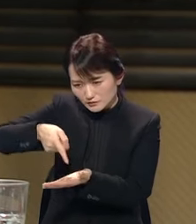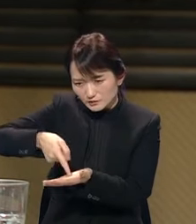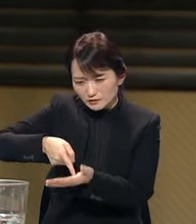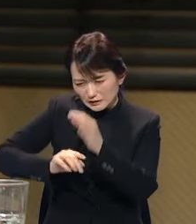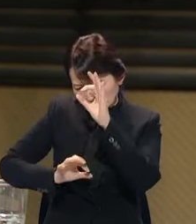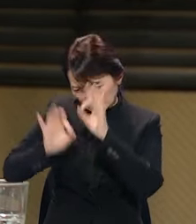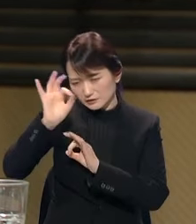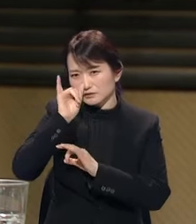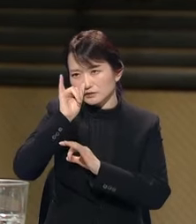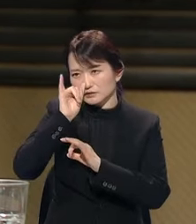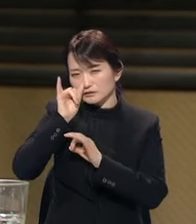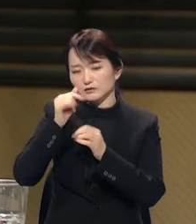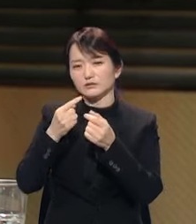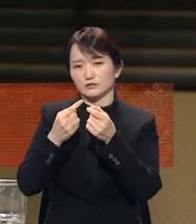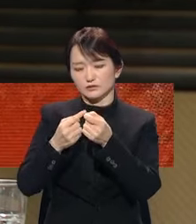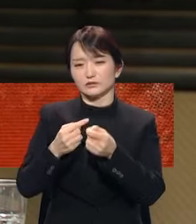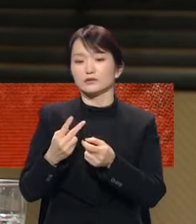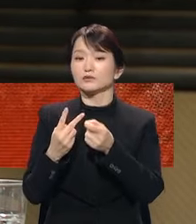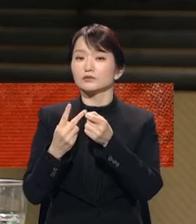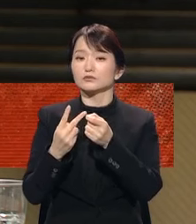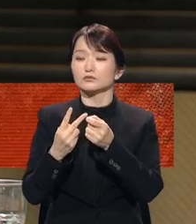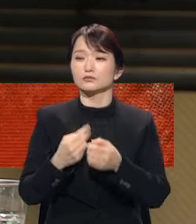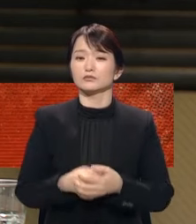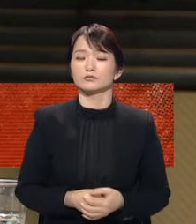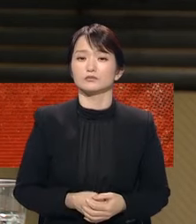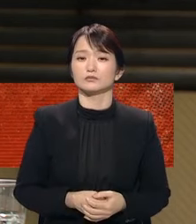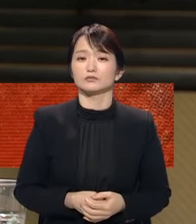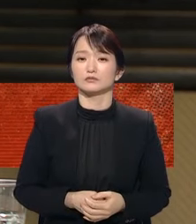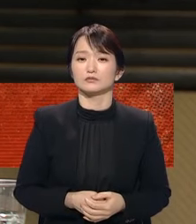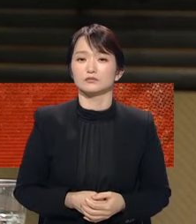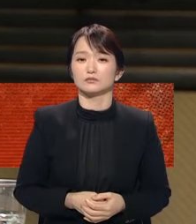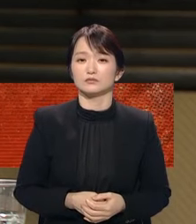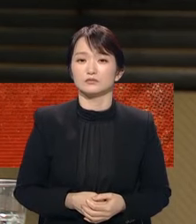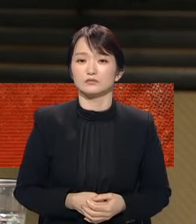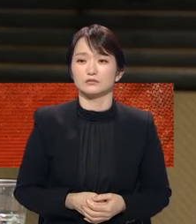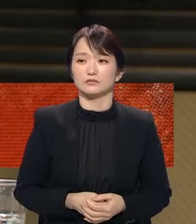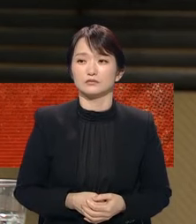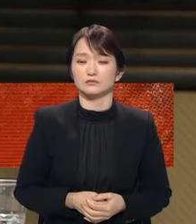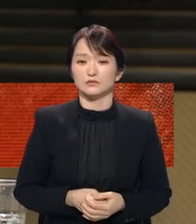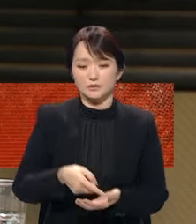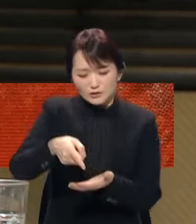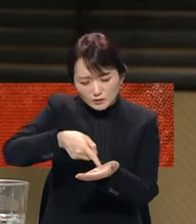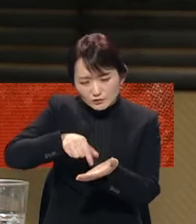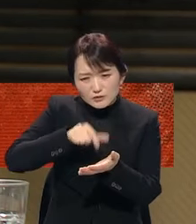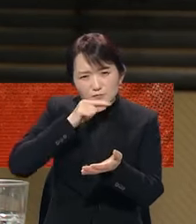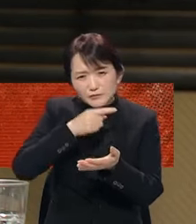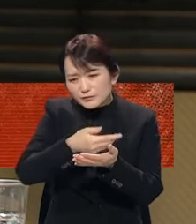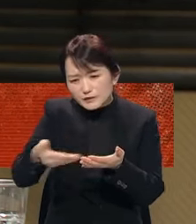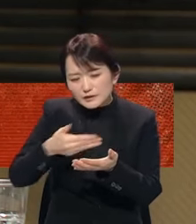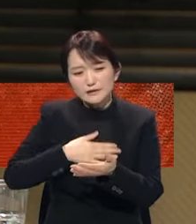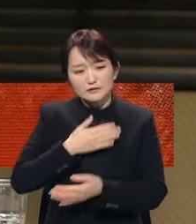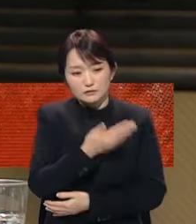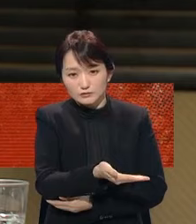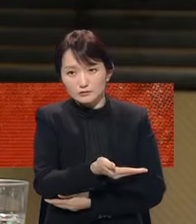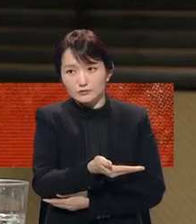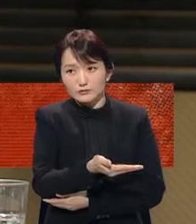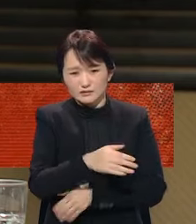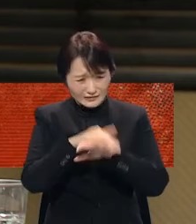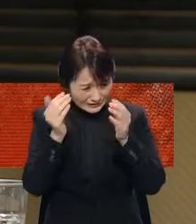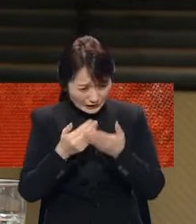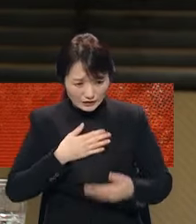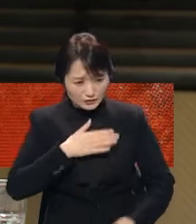과실이 있었다라는 거 1번. 두 번째는 아까 제가 말씀드렸던 것처럼 뭐 출혈이 많이 발생할 수 있고 이런 고지했다고 했는데 예. 다 고지한